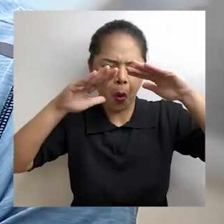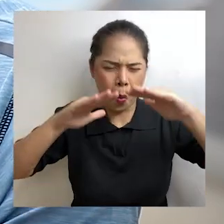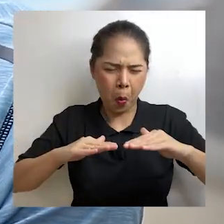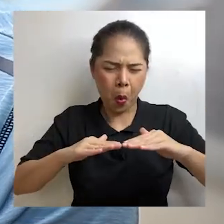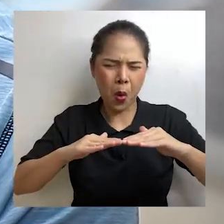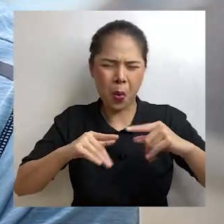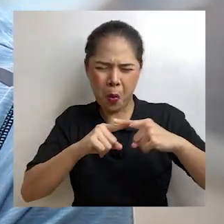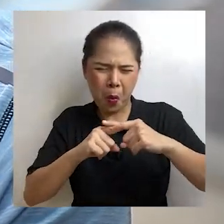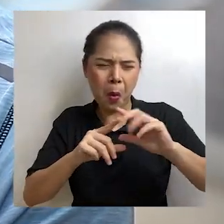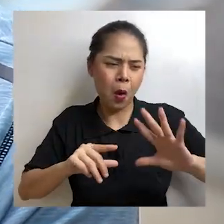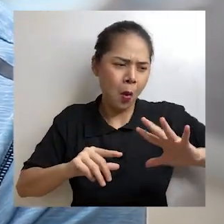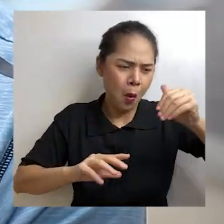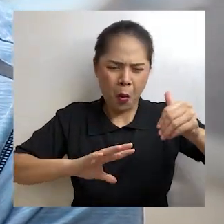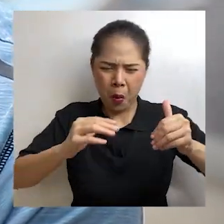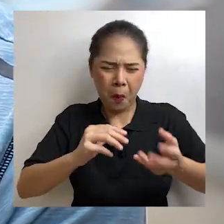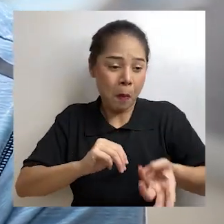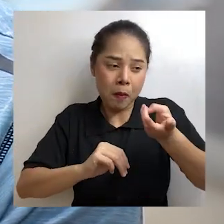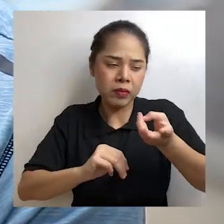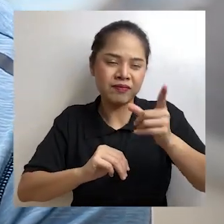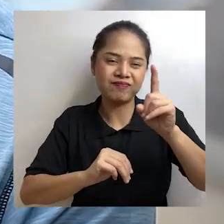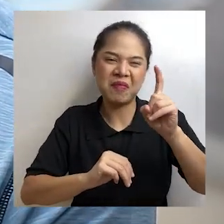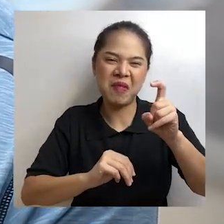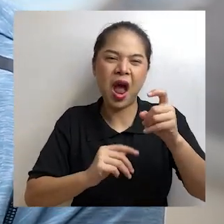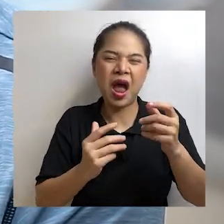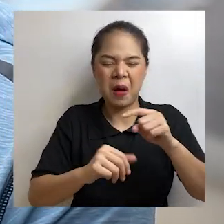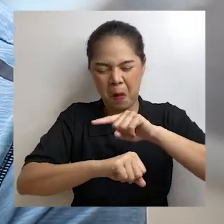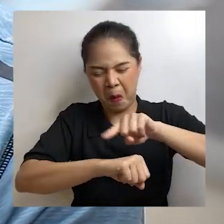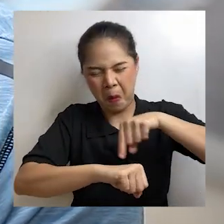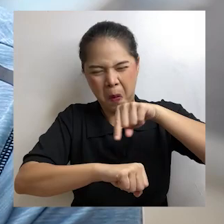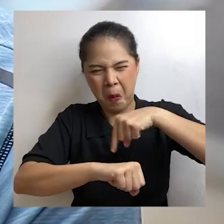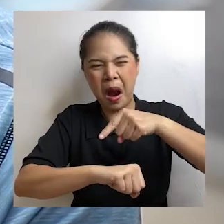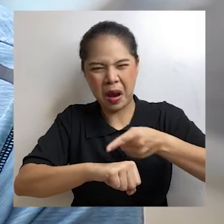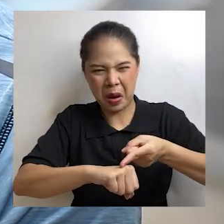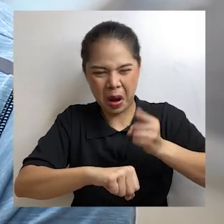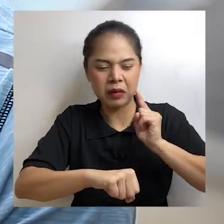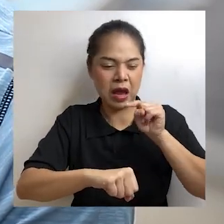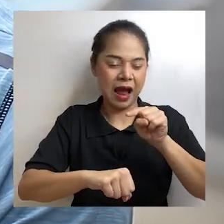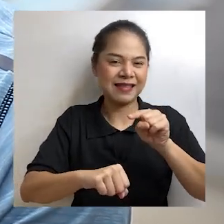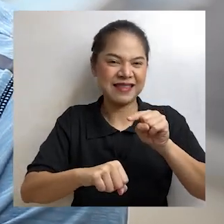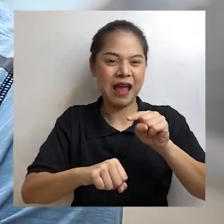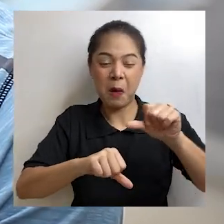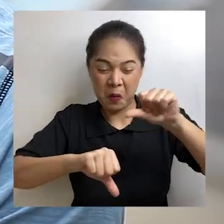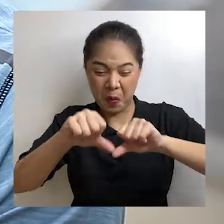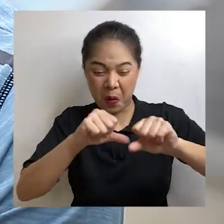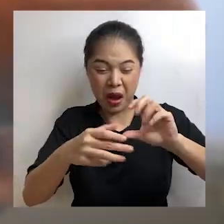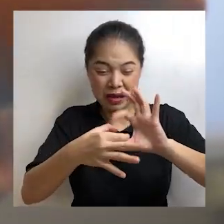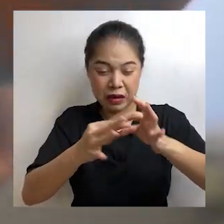สามารถหายได้เลยในระยะเวลาสั้นๆอาจจะต้องเทคนั้นหน่อยแต่ตัวนี้ไม่มีสารต้องห้ามแน่ๆในการใช้